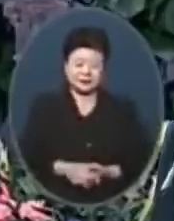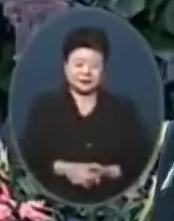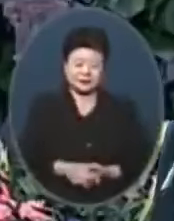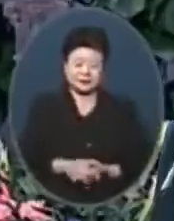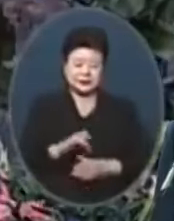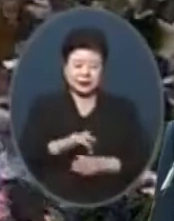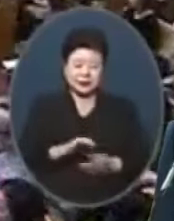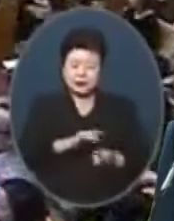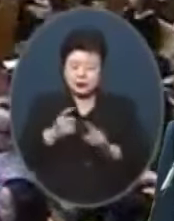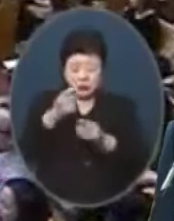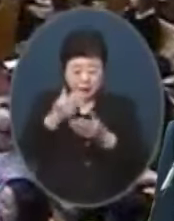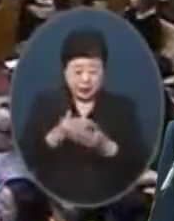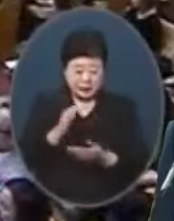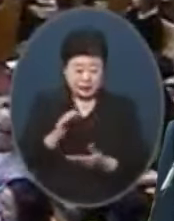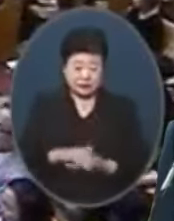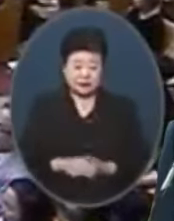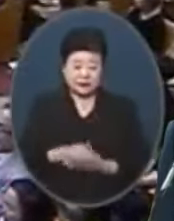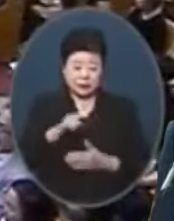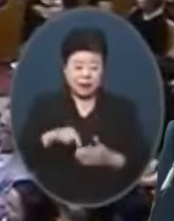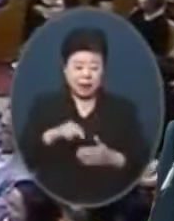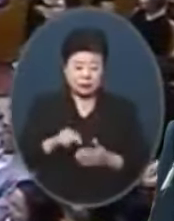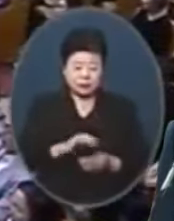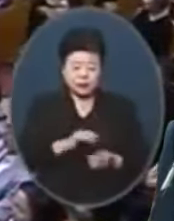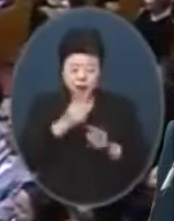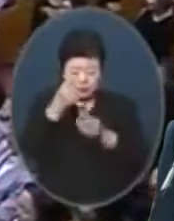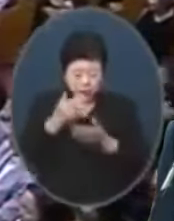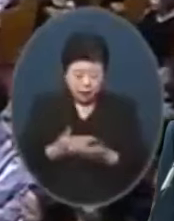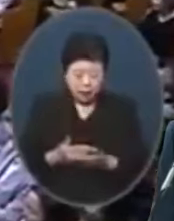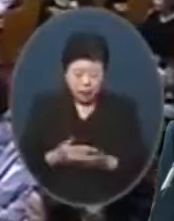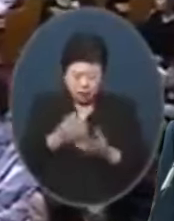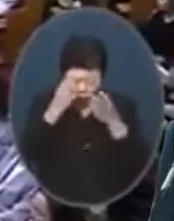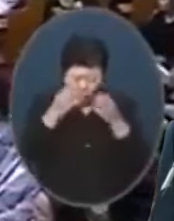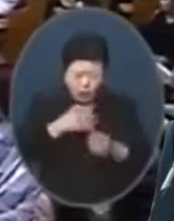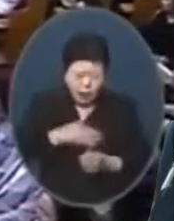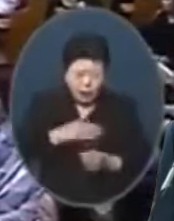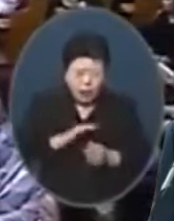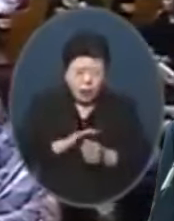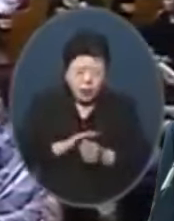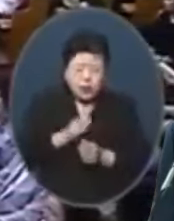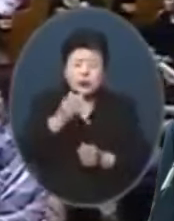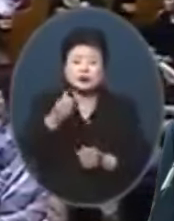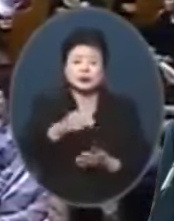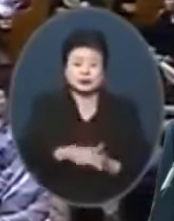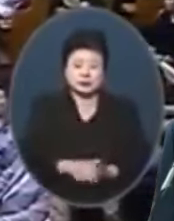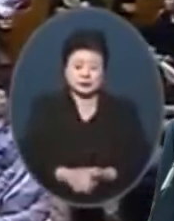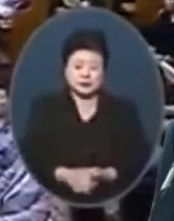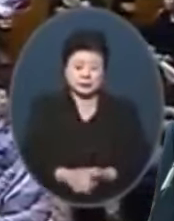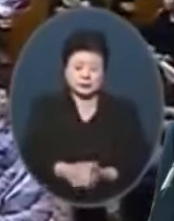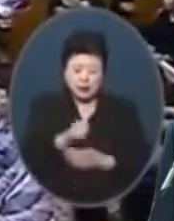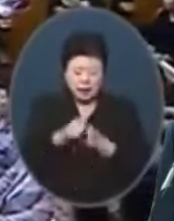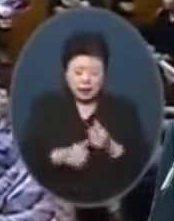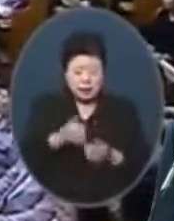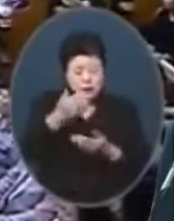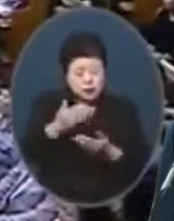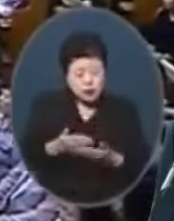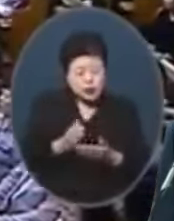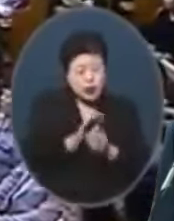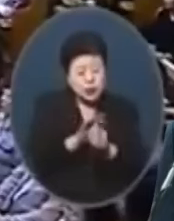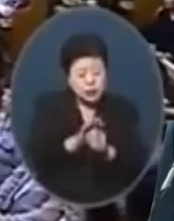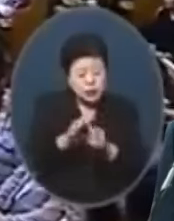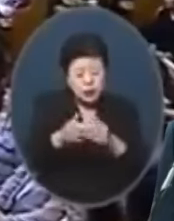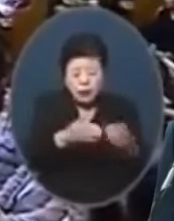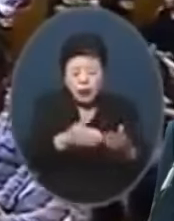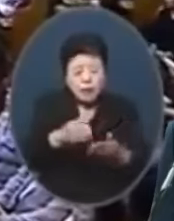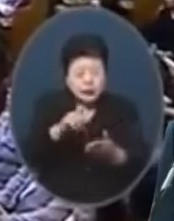마음이 기쁨을 얻었습니다. 하나님은 우리의 고통을 다 아시고 위로해 주시는 분이신 것입니다. 하나님이 주시는 위로를